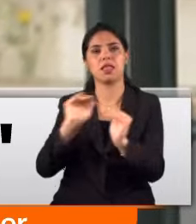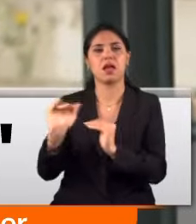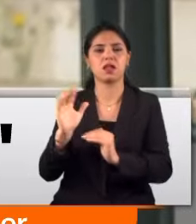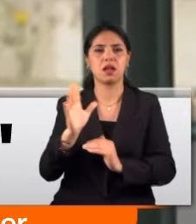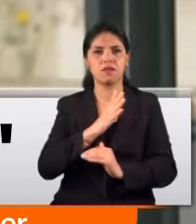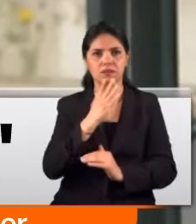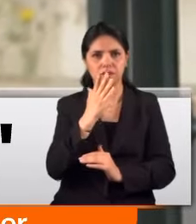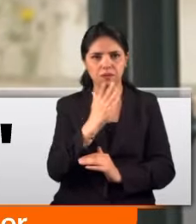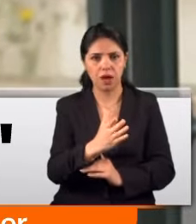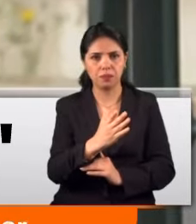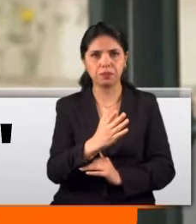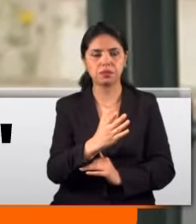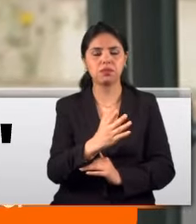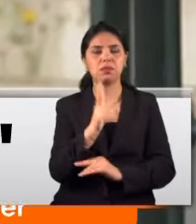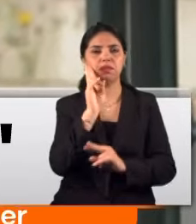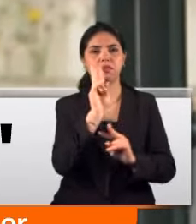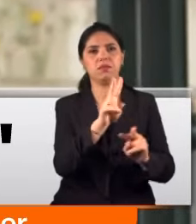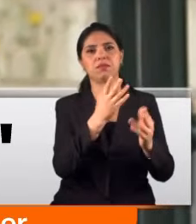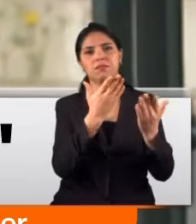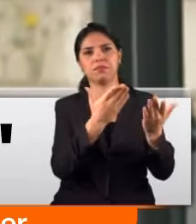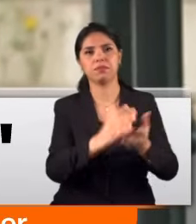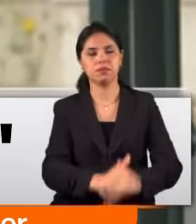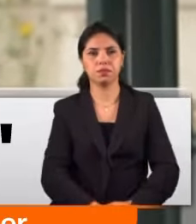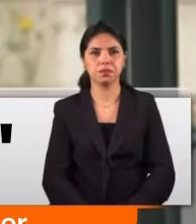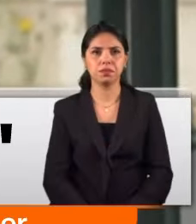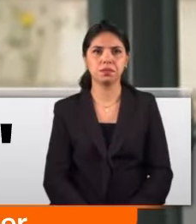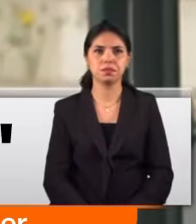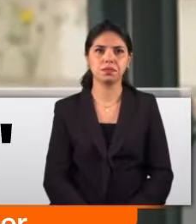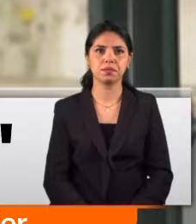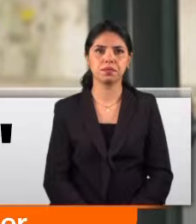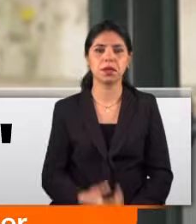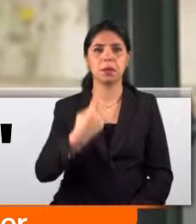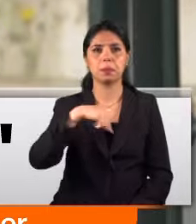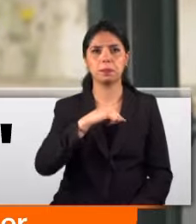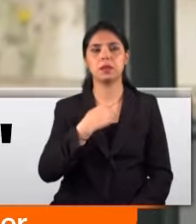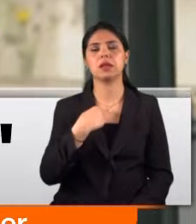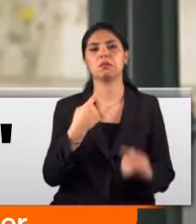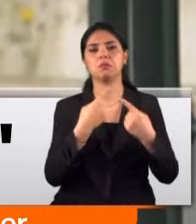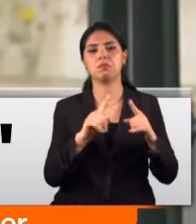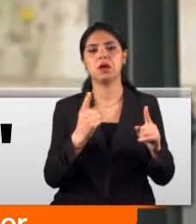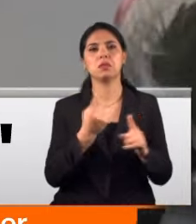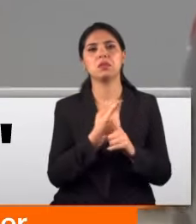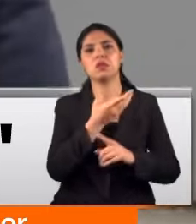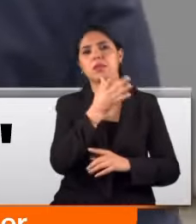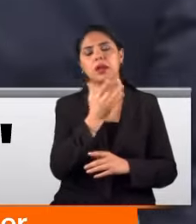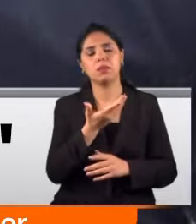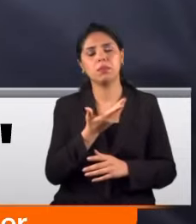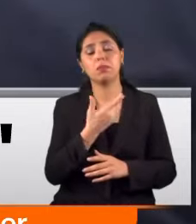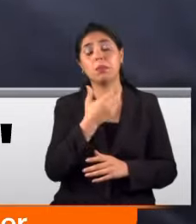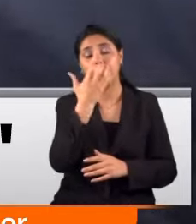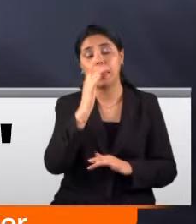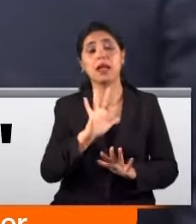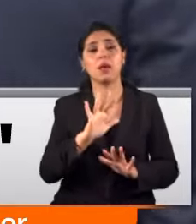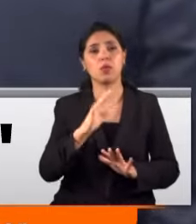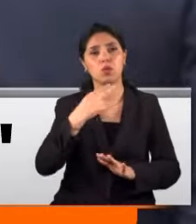suretiyle duruşunu ortaya koyuyor. Bizim zaten farklı bir şey beklemiyorduk. Cuma namazı